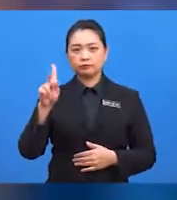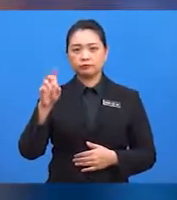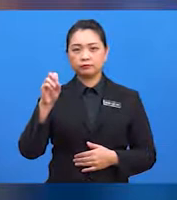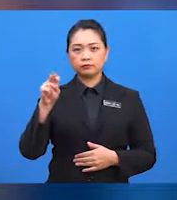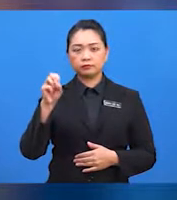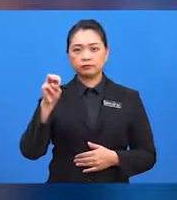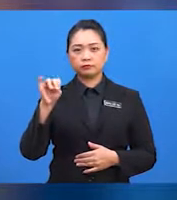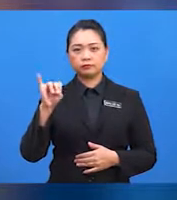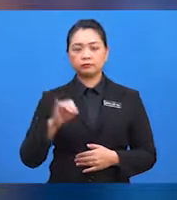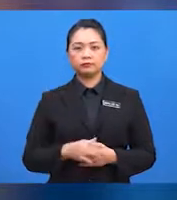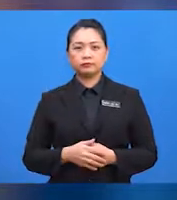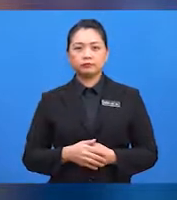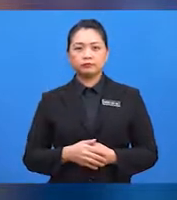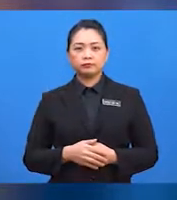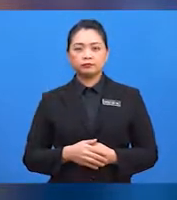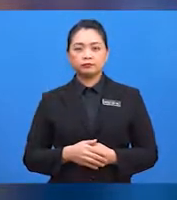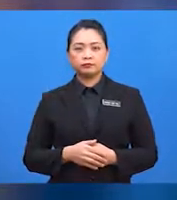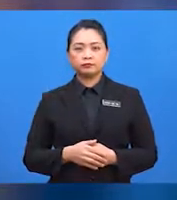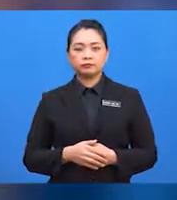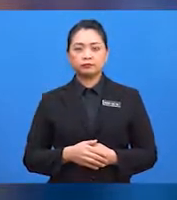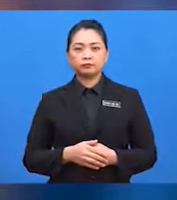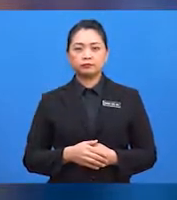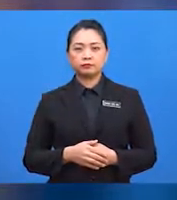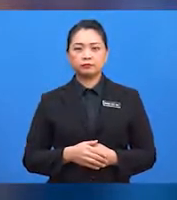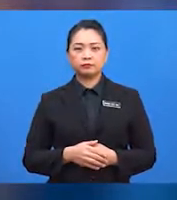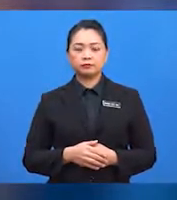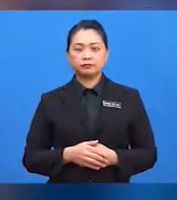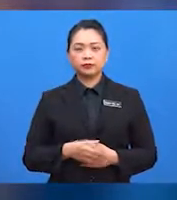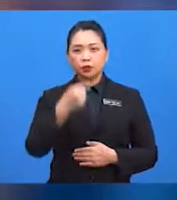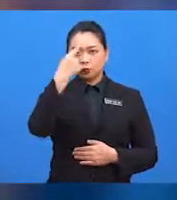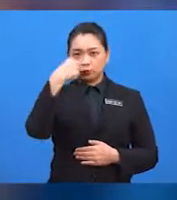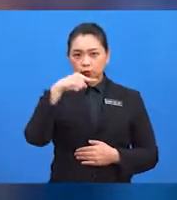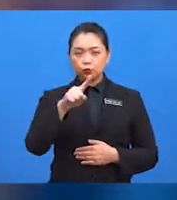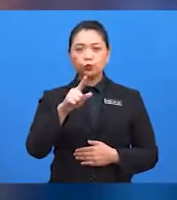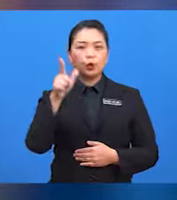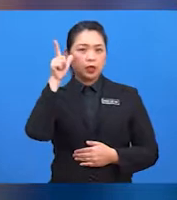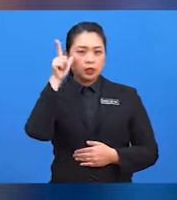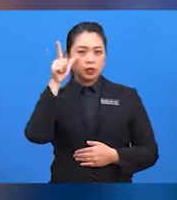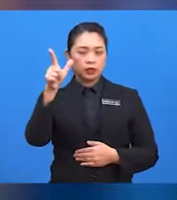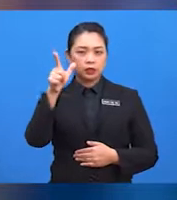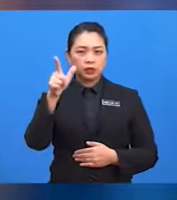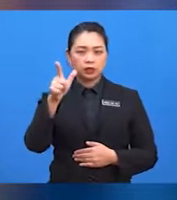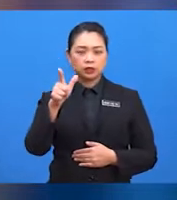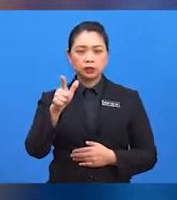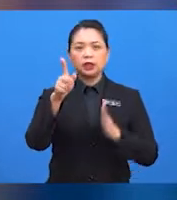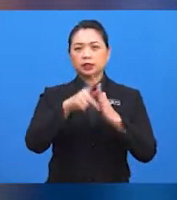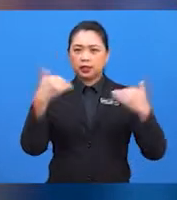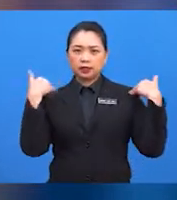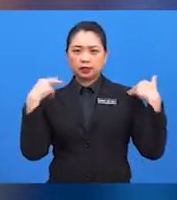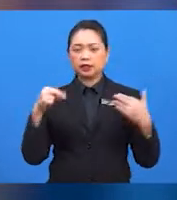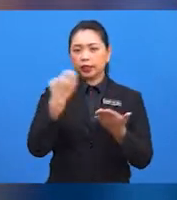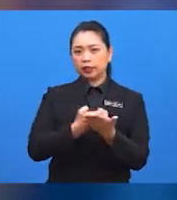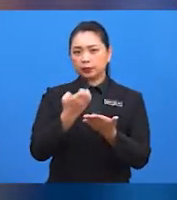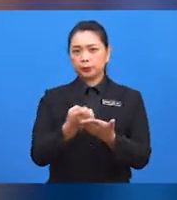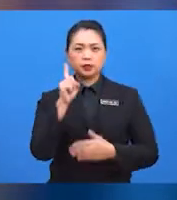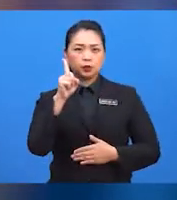forum kali ini. Secara umumnya, petunjuk makroekonomi ini adalah untuk melihat keadaan ekonomi sesebuah negara. Melalui